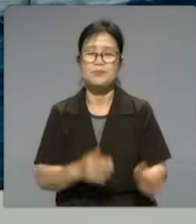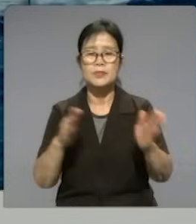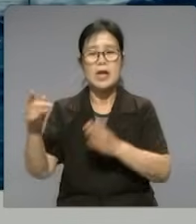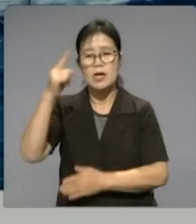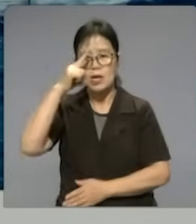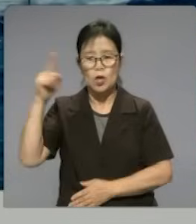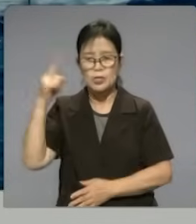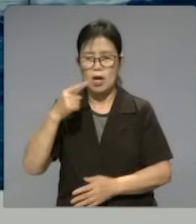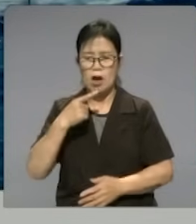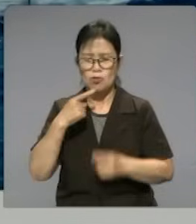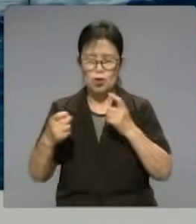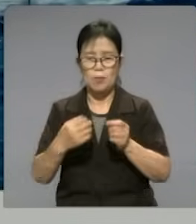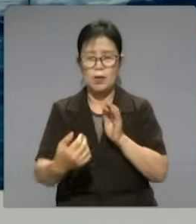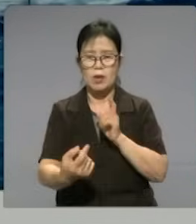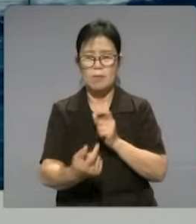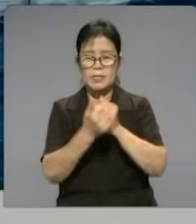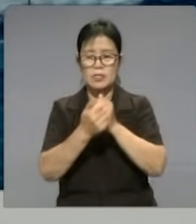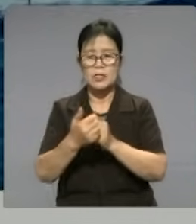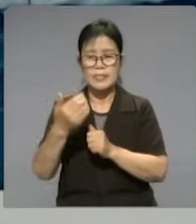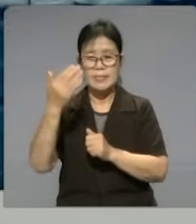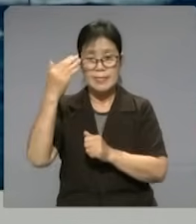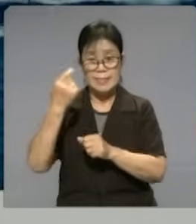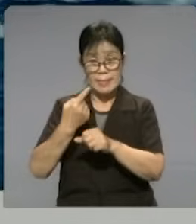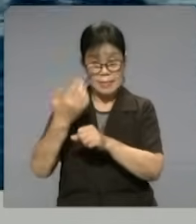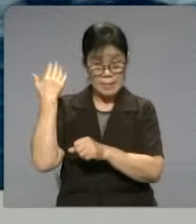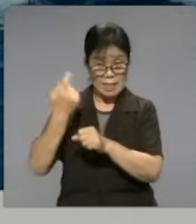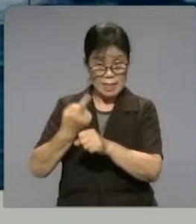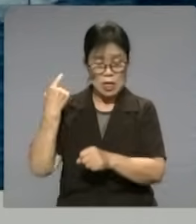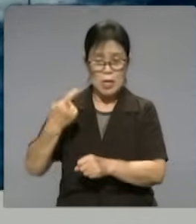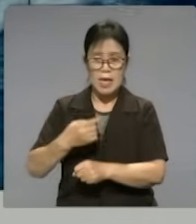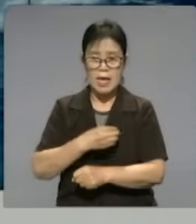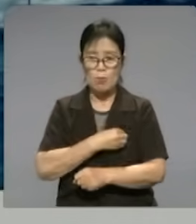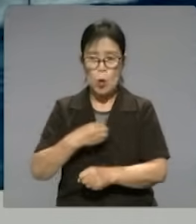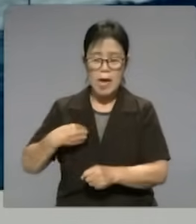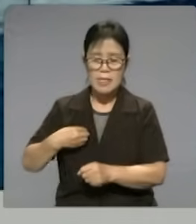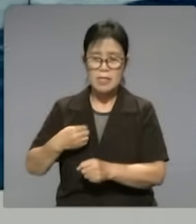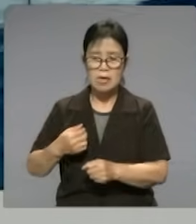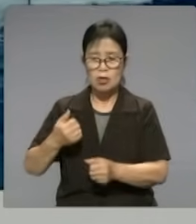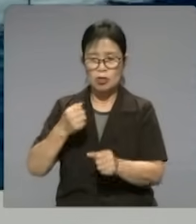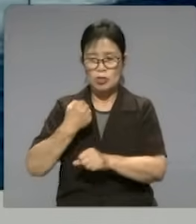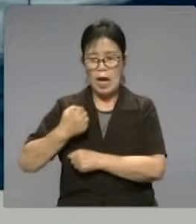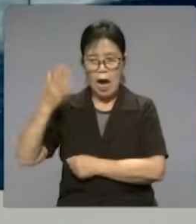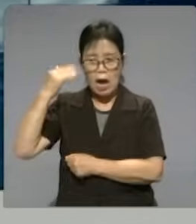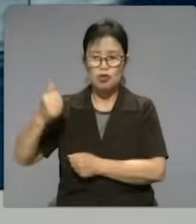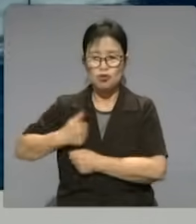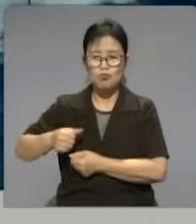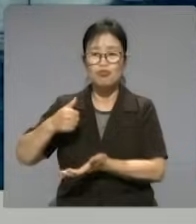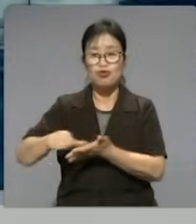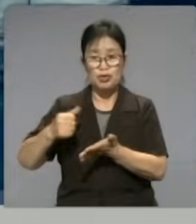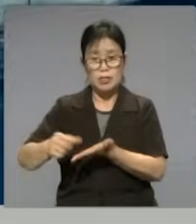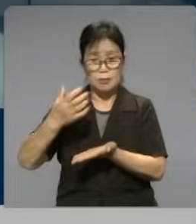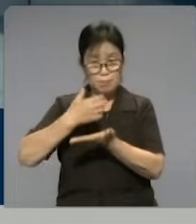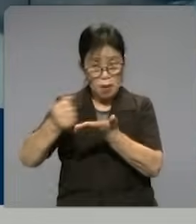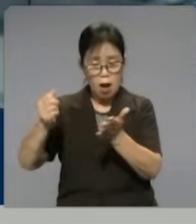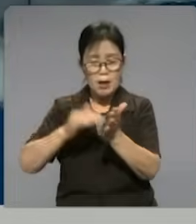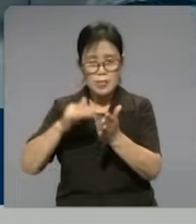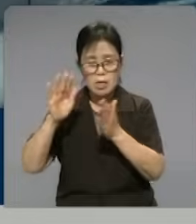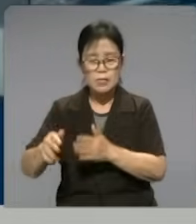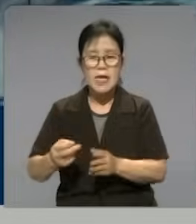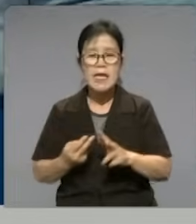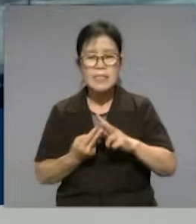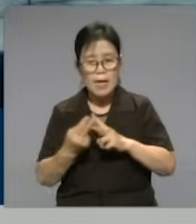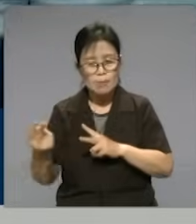러시아 위협에 맞서 지난해 우리 무기를 대거 도입했던 폴란드가 이번엔 잠수함까지 한국산을 선택할